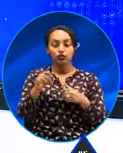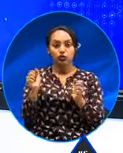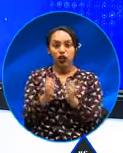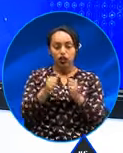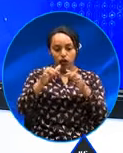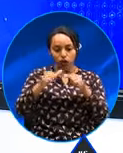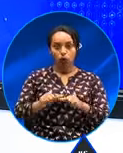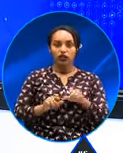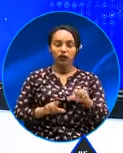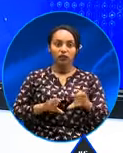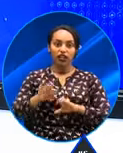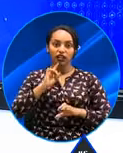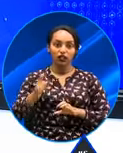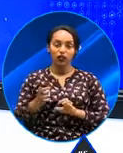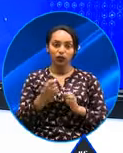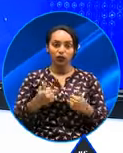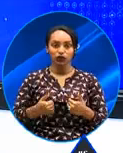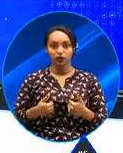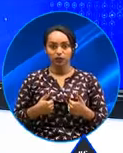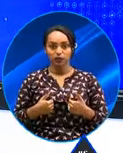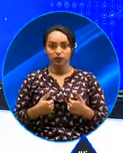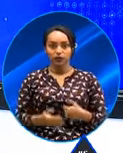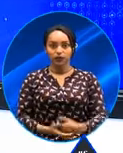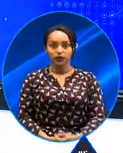ከእሱ ጋር የተወሰነ ቆይታ የምናደርግ ነው የሚሆነው።